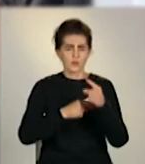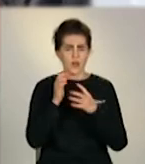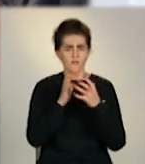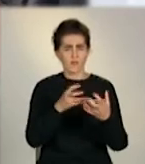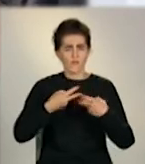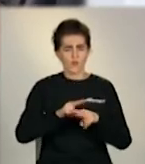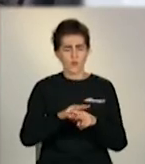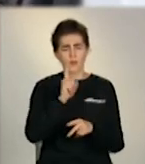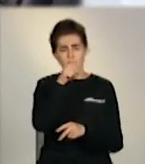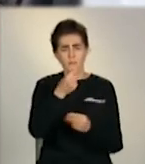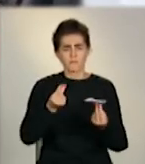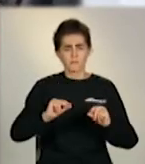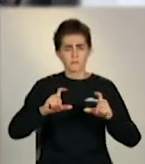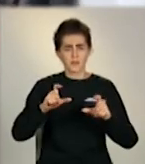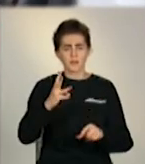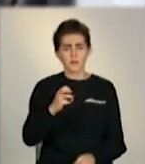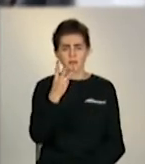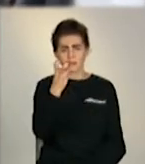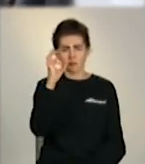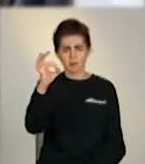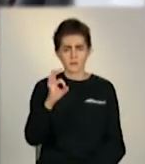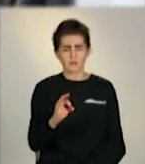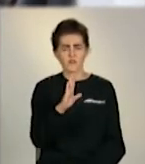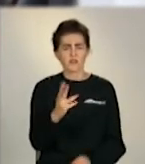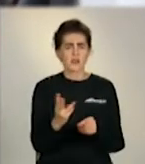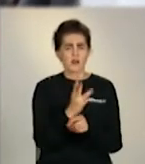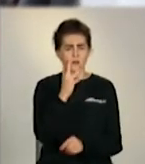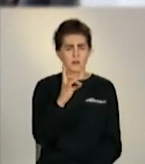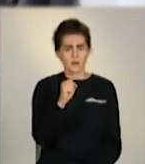нам підняли на 300%, тобто в 3 рази.